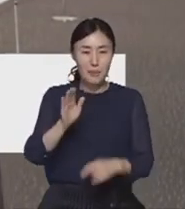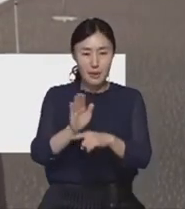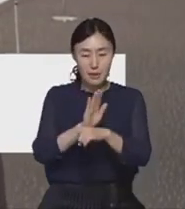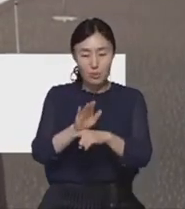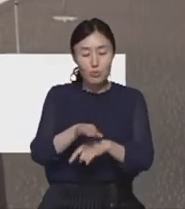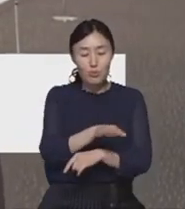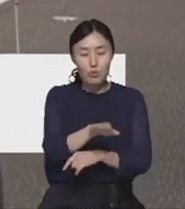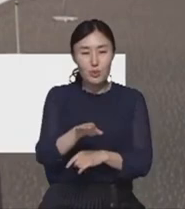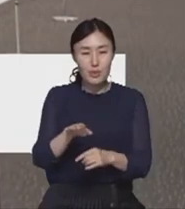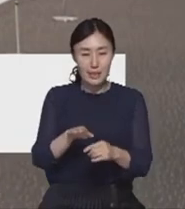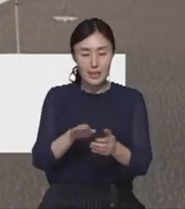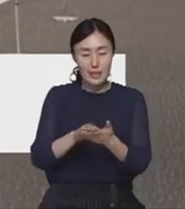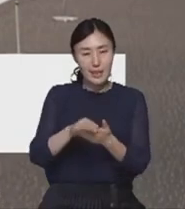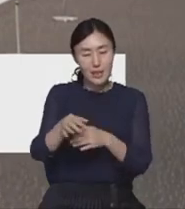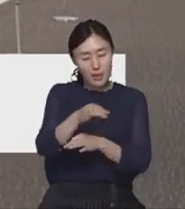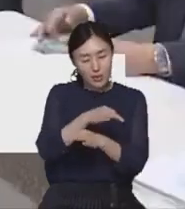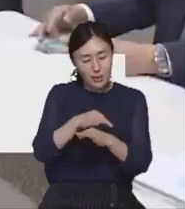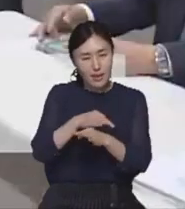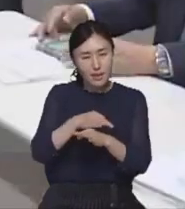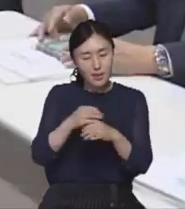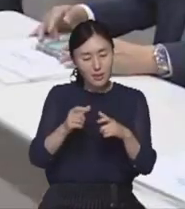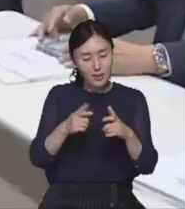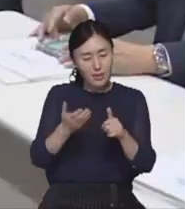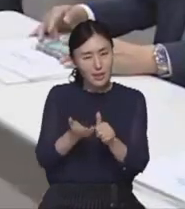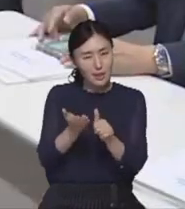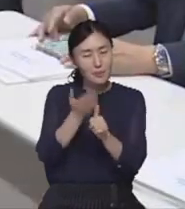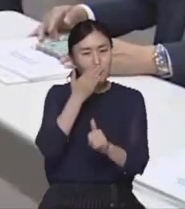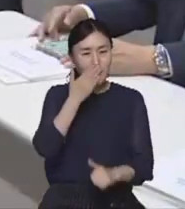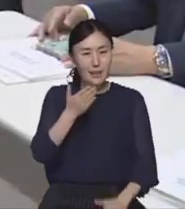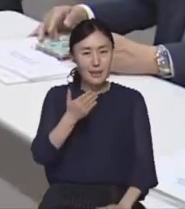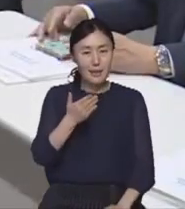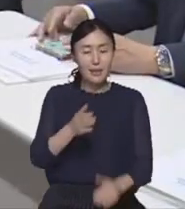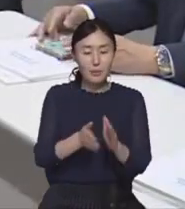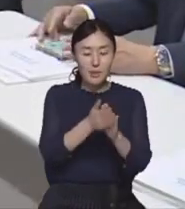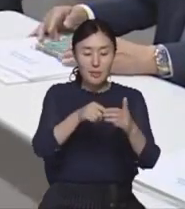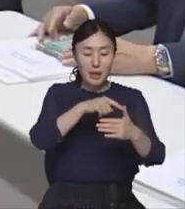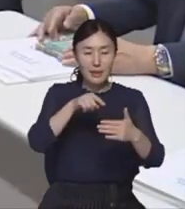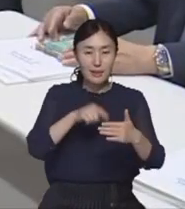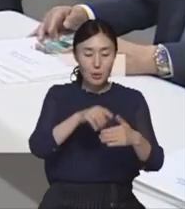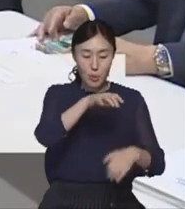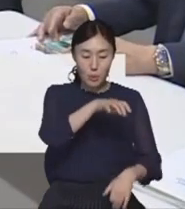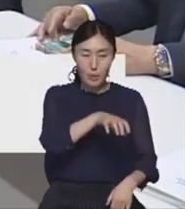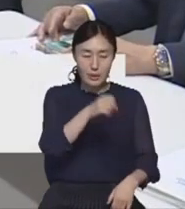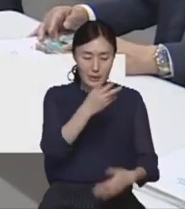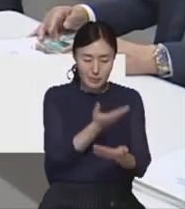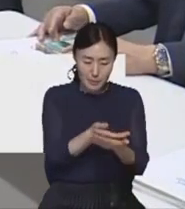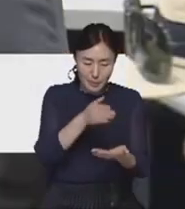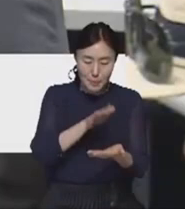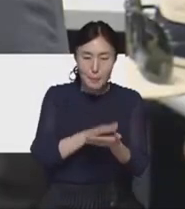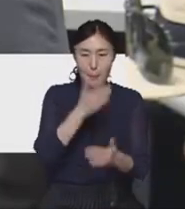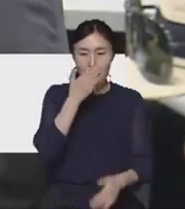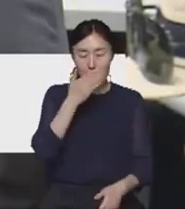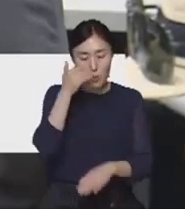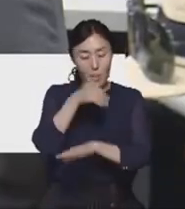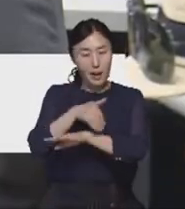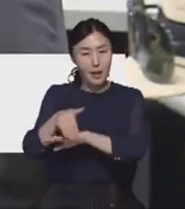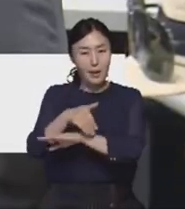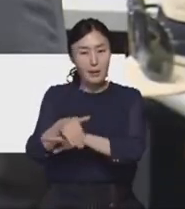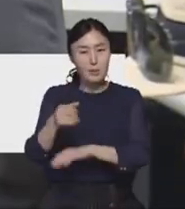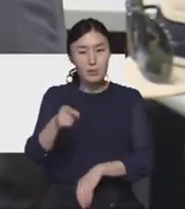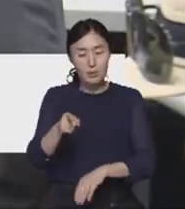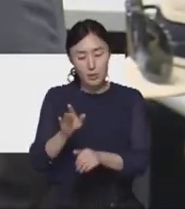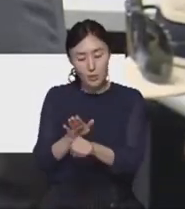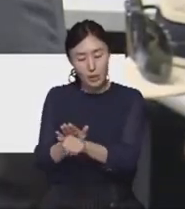곧 우리의 먹거리가 될 수 있다고 생각합니다. 또 광주 도심의 공간을 재창조할 수 있는 마스터 플랜과